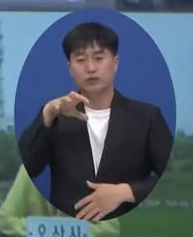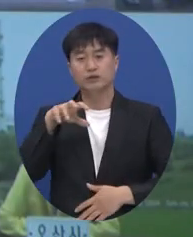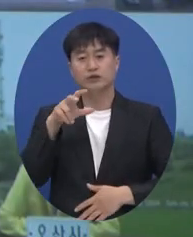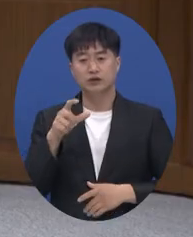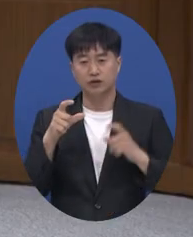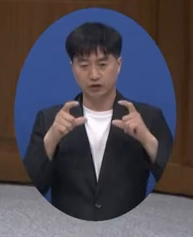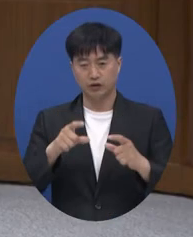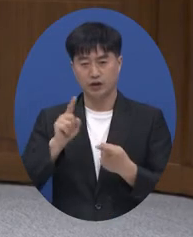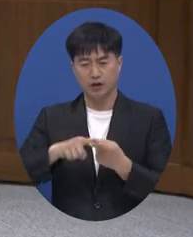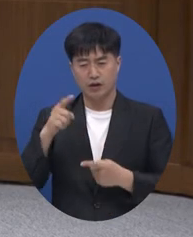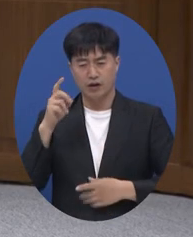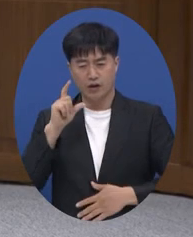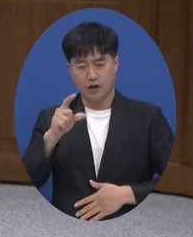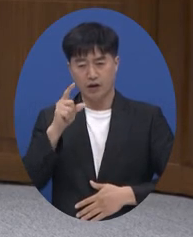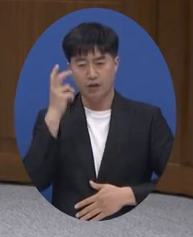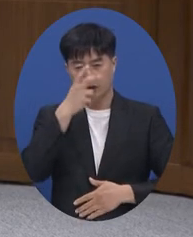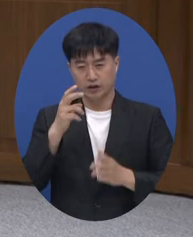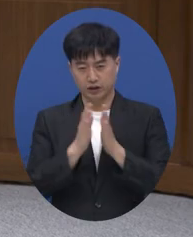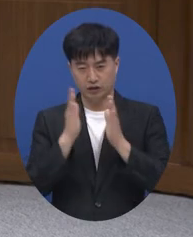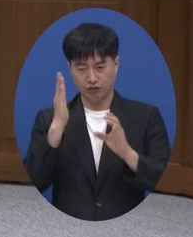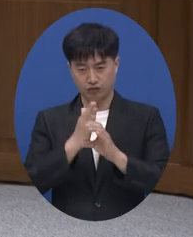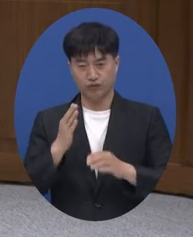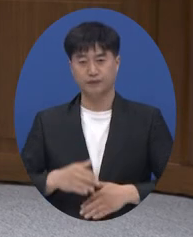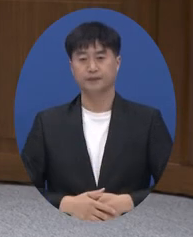강도높은 관리를 진행중입니다